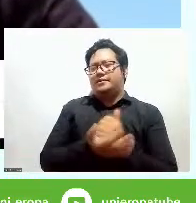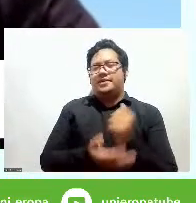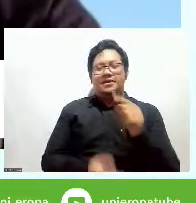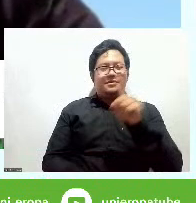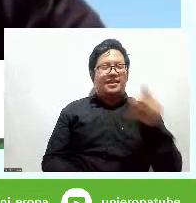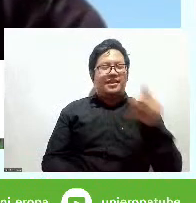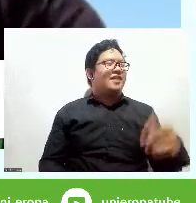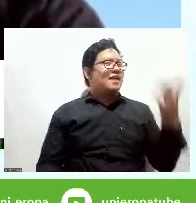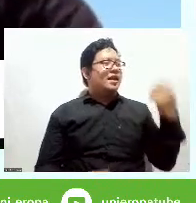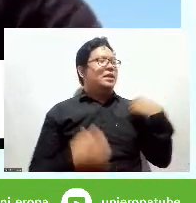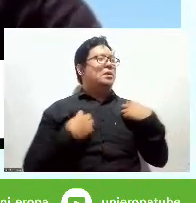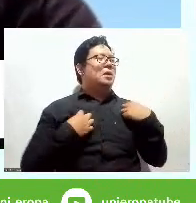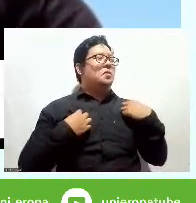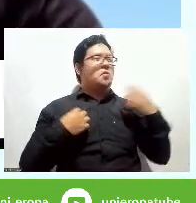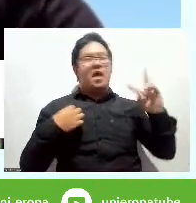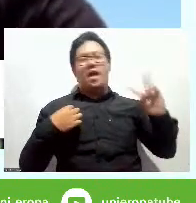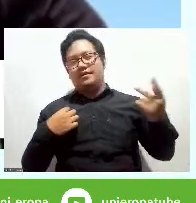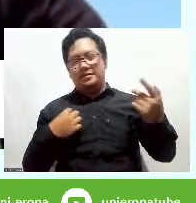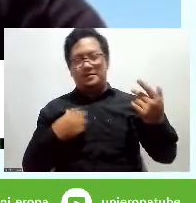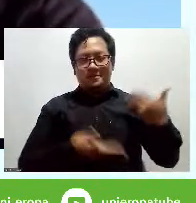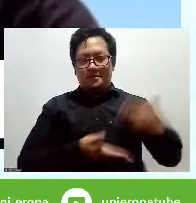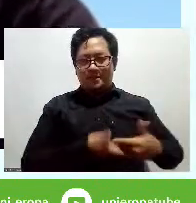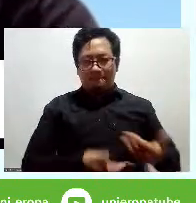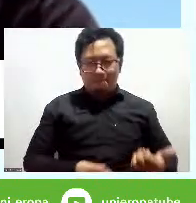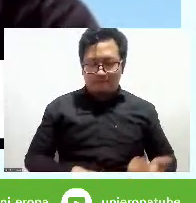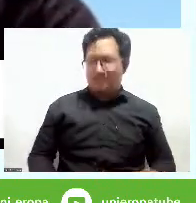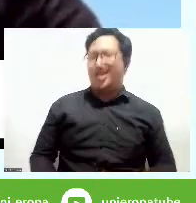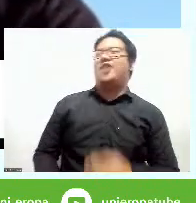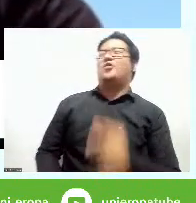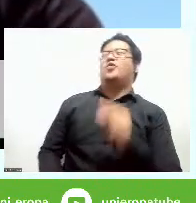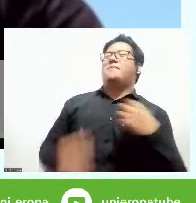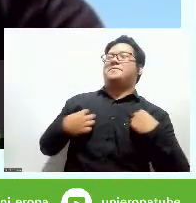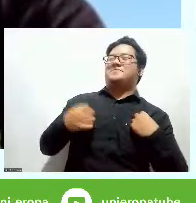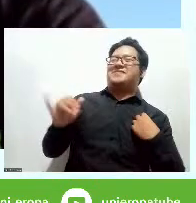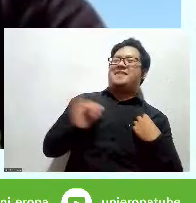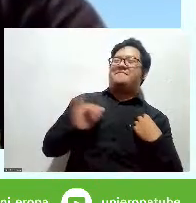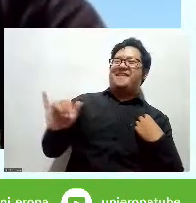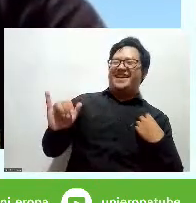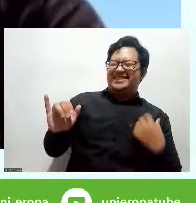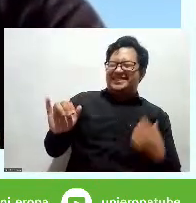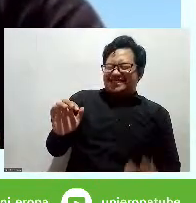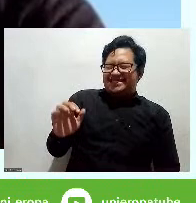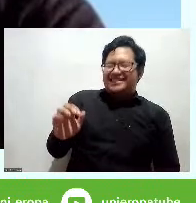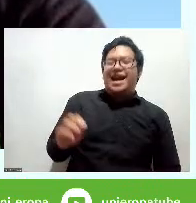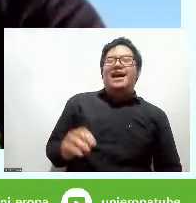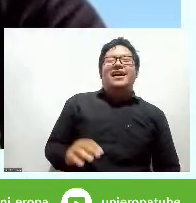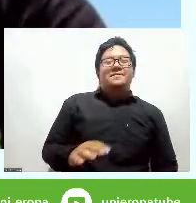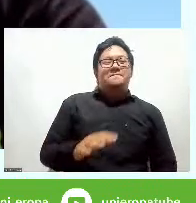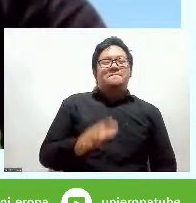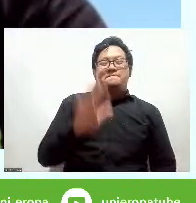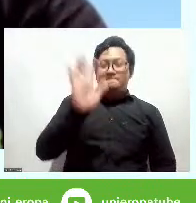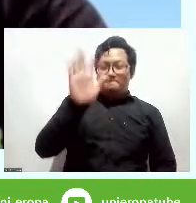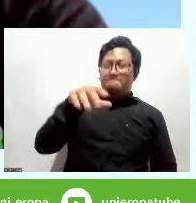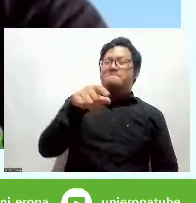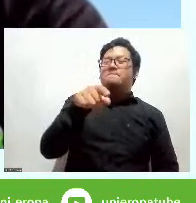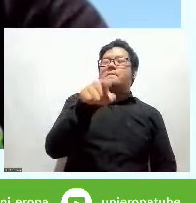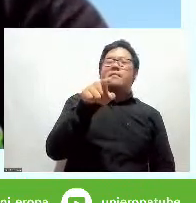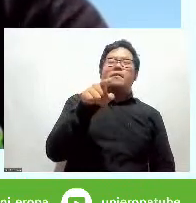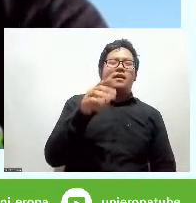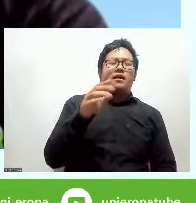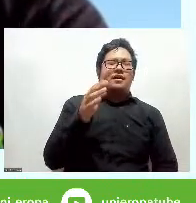tadi sama Akbar air bersamaan dgn drescott Bos kira-kira sebenarnya hutan itu